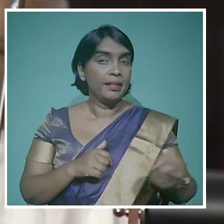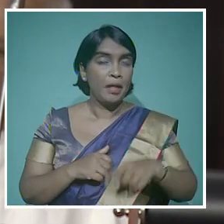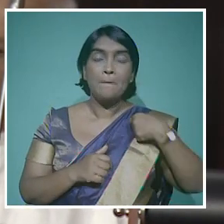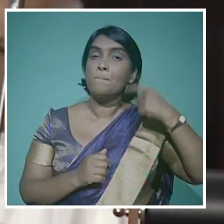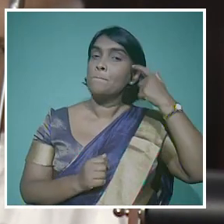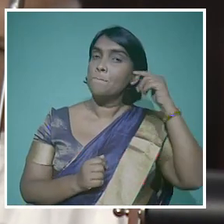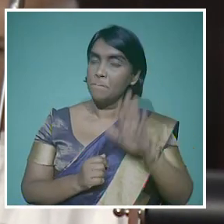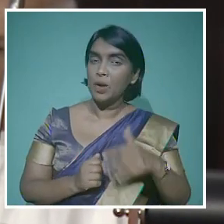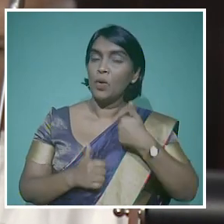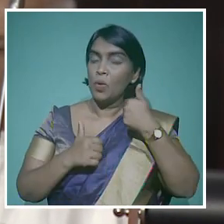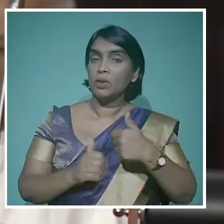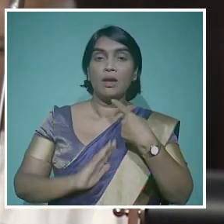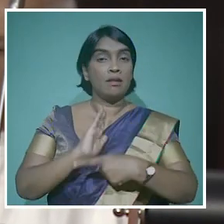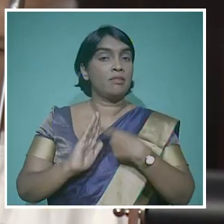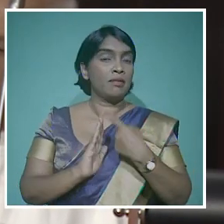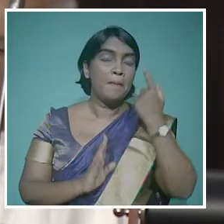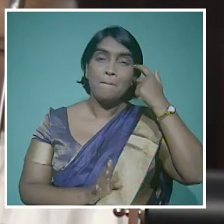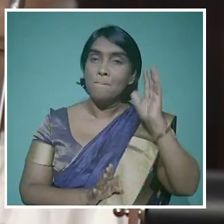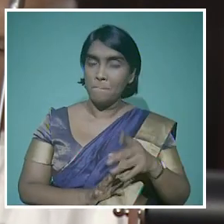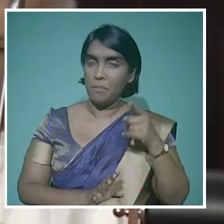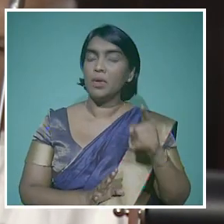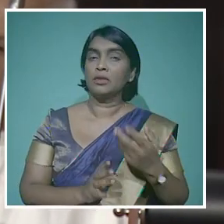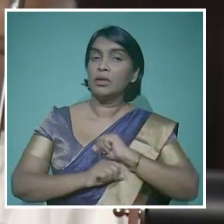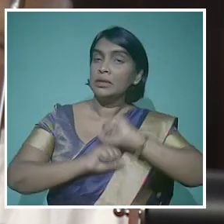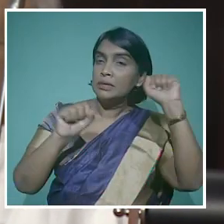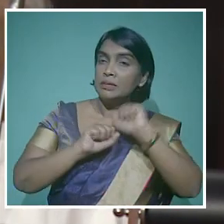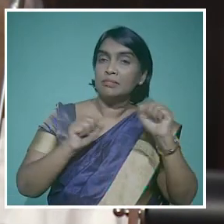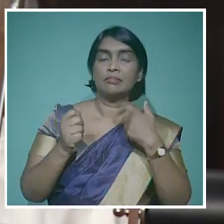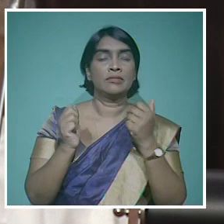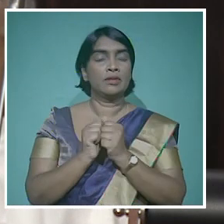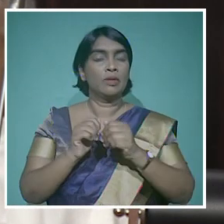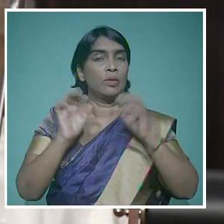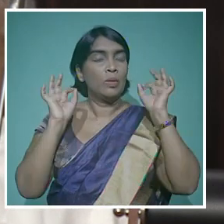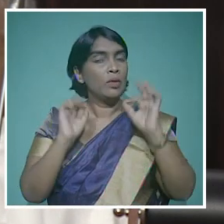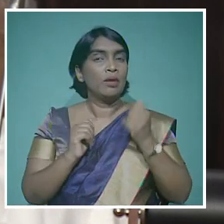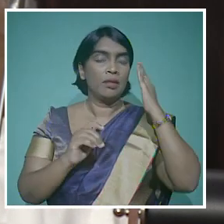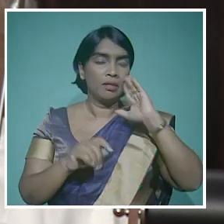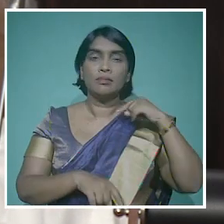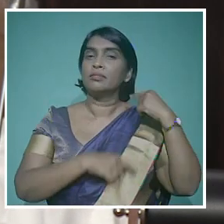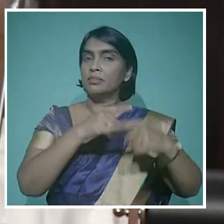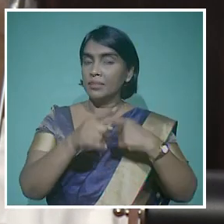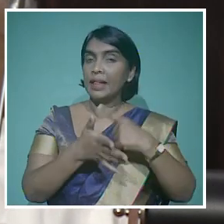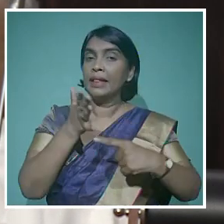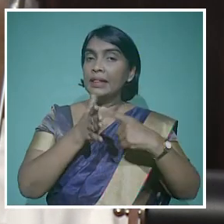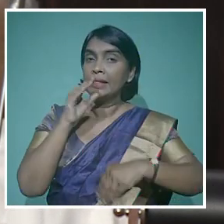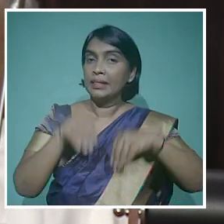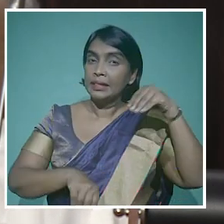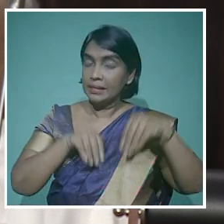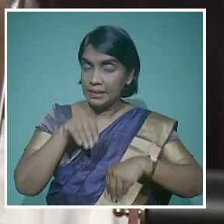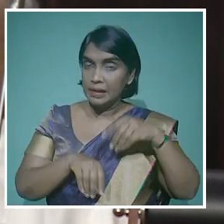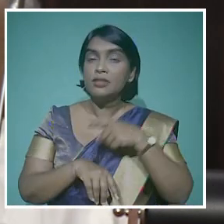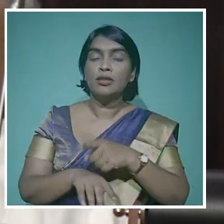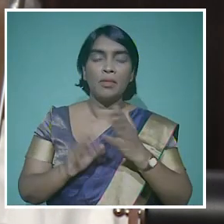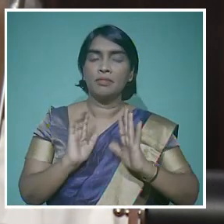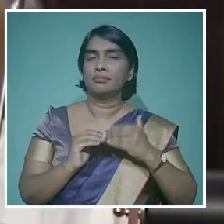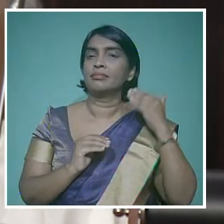වෙනවා. යහපත් රටක් බලාපොරොත්තු වෙනවා. උද්ඝෝෂණ අරගල වැඩ වර්ජන වැනි සම්ප්‍රදායික දේශපාලන ක්‍රමවේදයෙන්